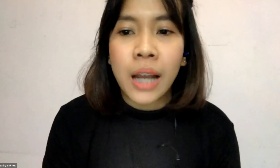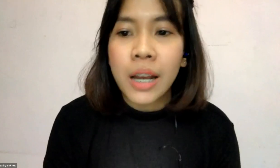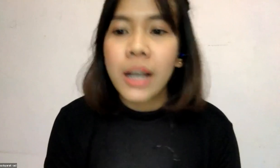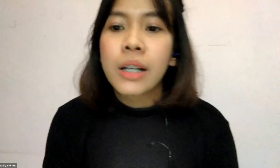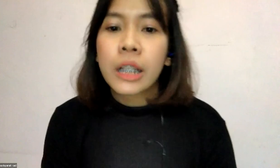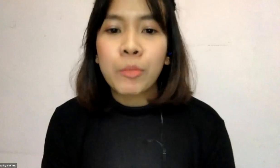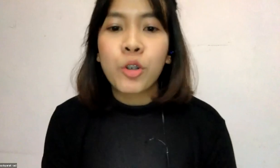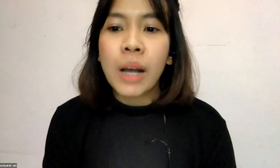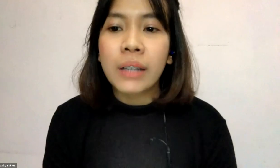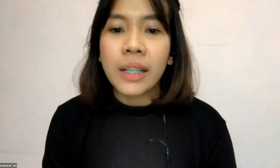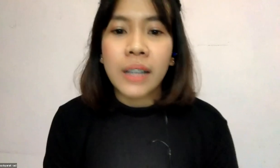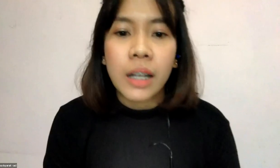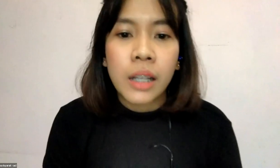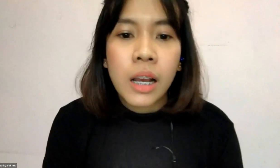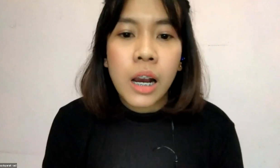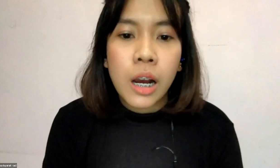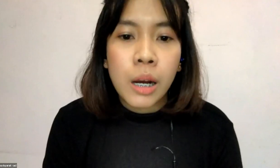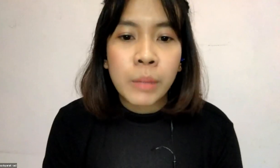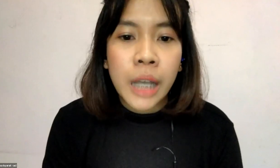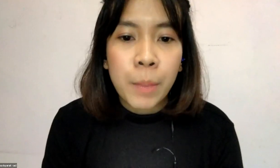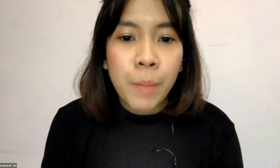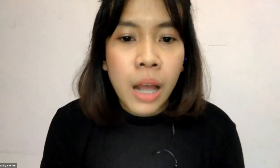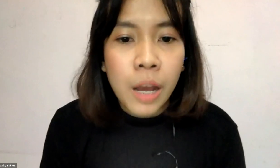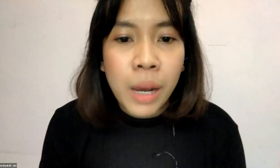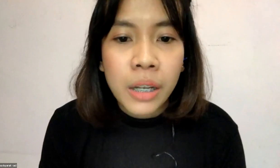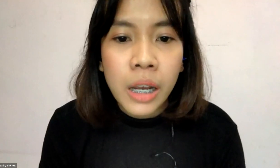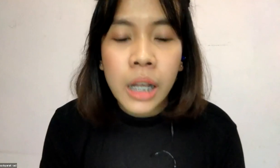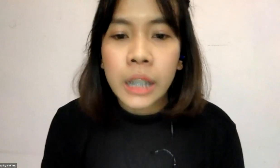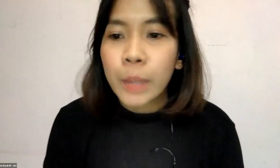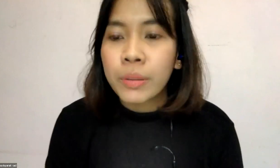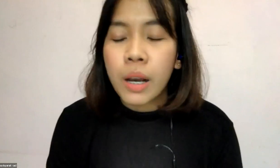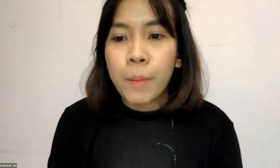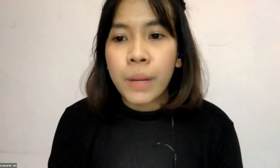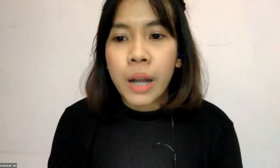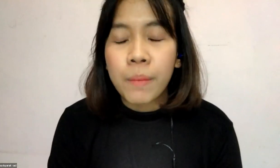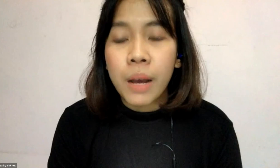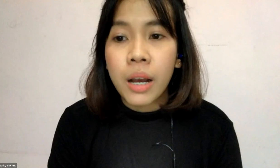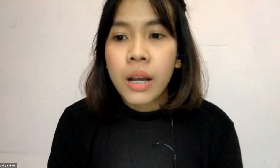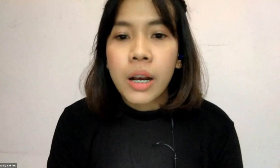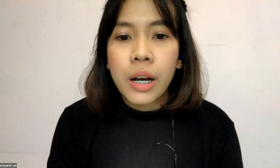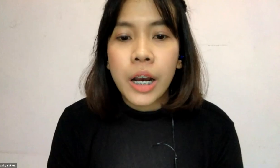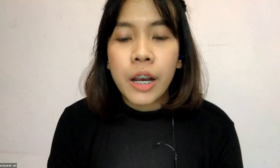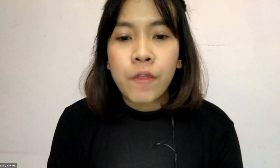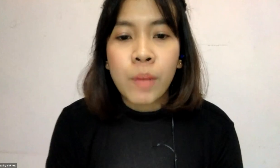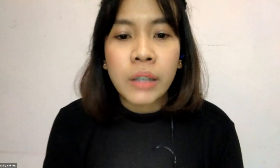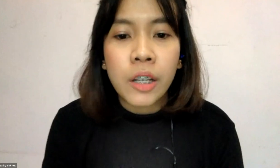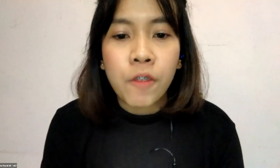LSP ada tetap juru bahasa isyarat mencari pengalamannya tetap menambah